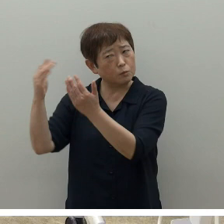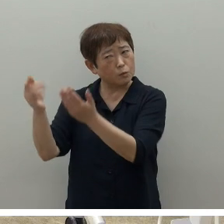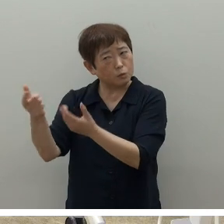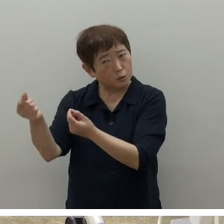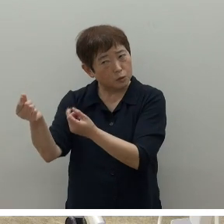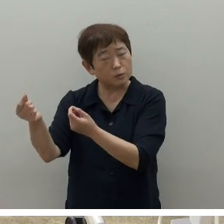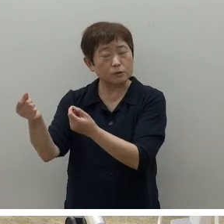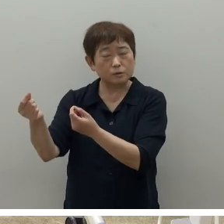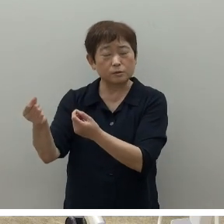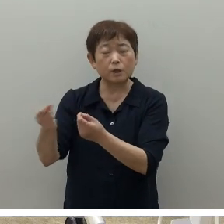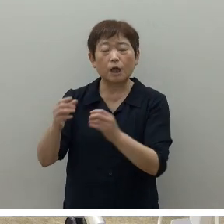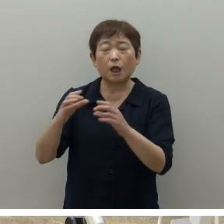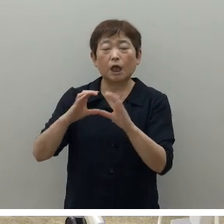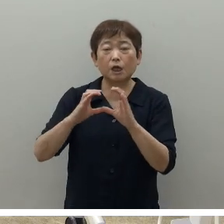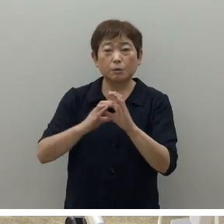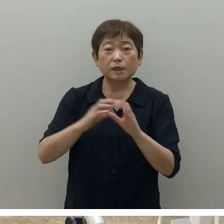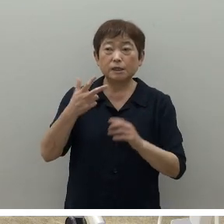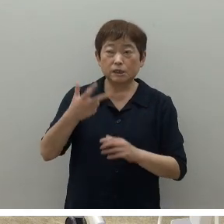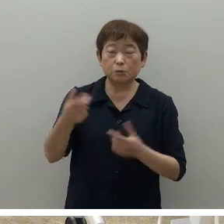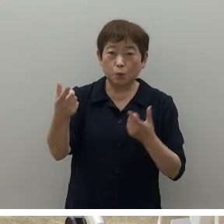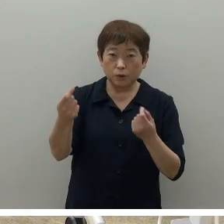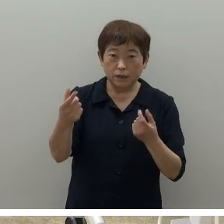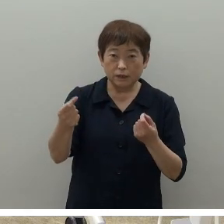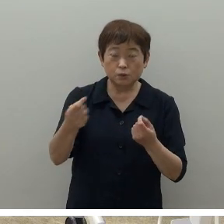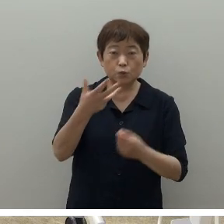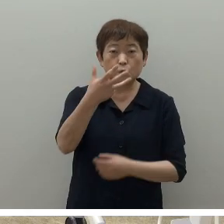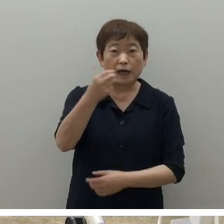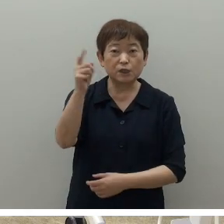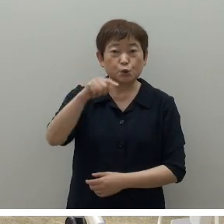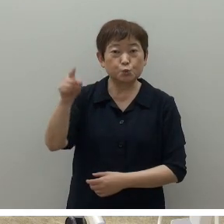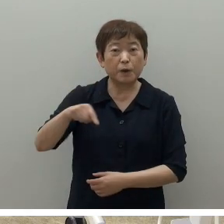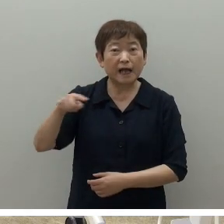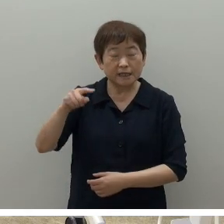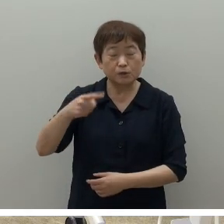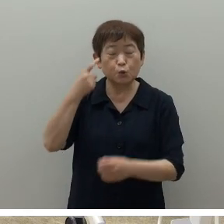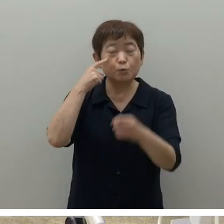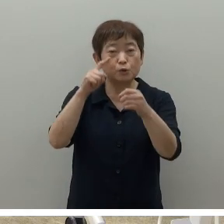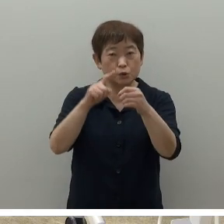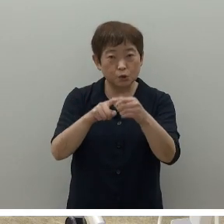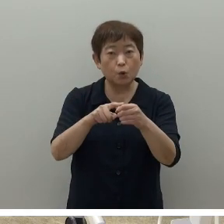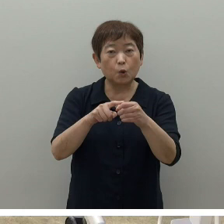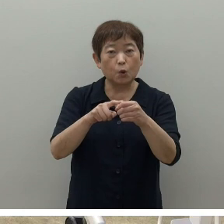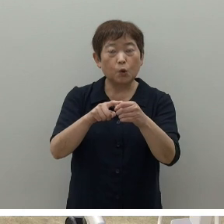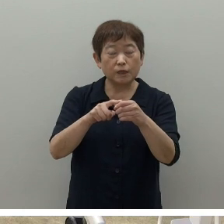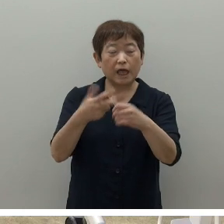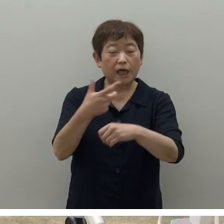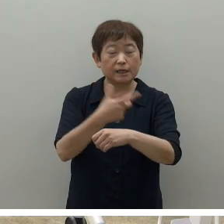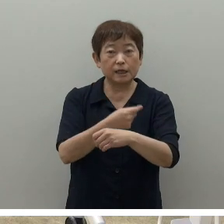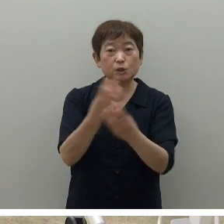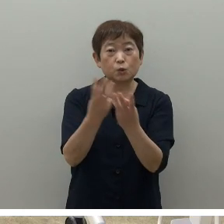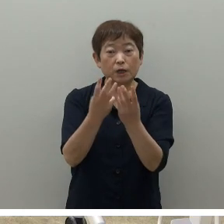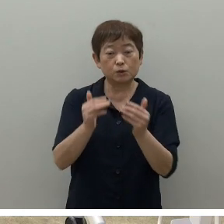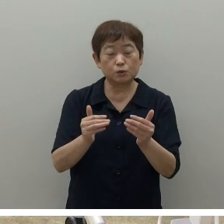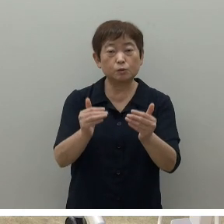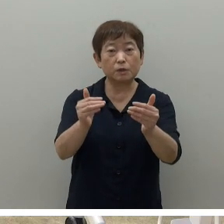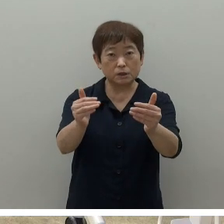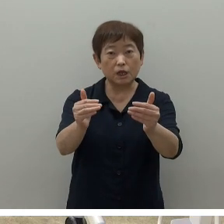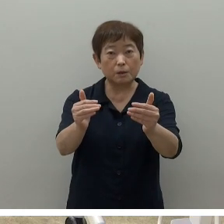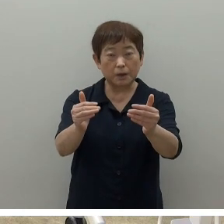から、まあ、いわきにおきましてもやはり8割前後を目標として進めれば、おそらくこ